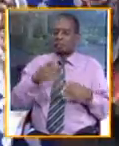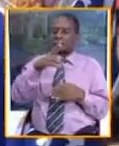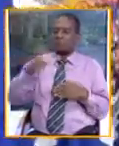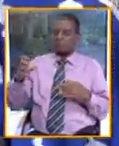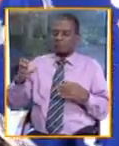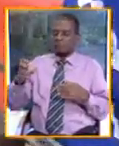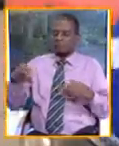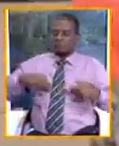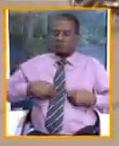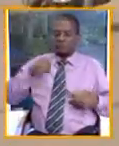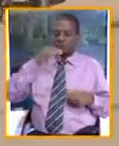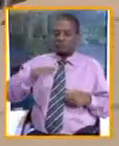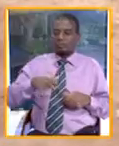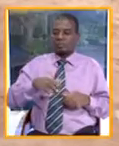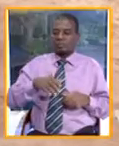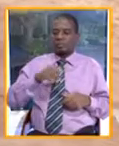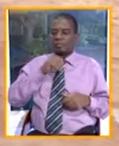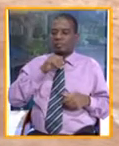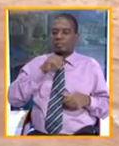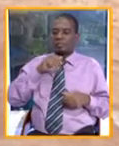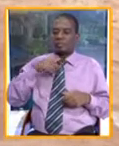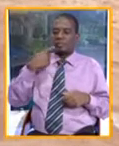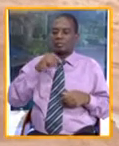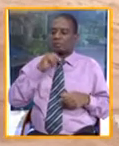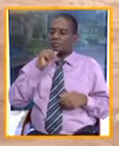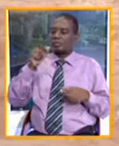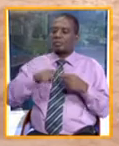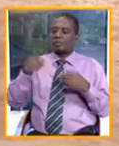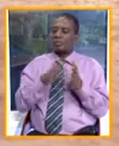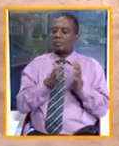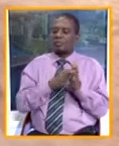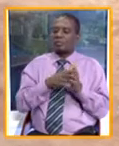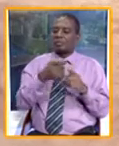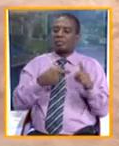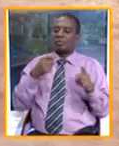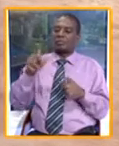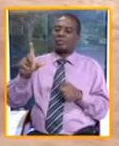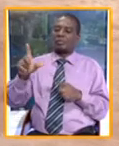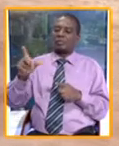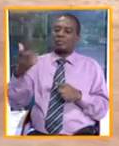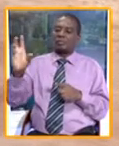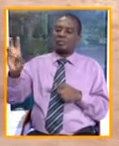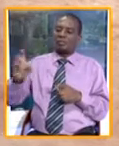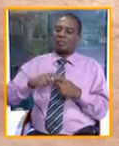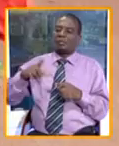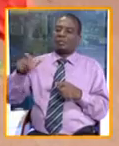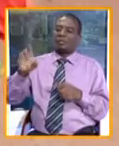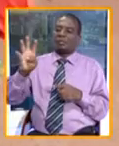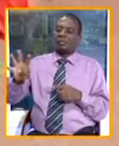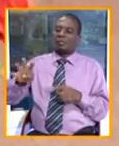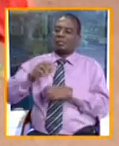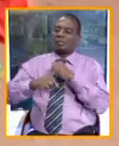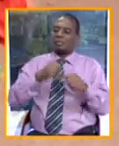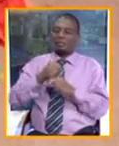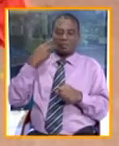filles vulnérables, déscolarisées, sans emploi et sans formation, de 16 à 24 ans, sont visées par le projet Girl